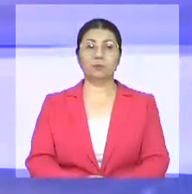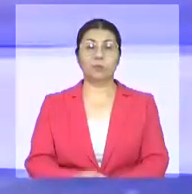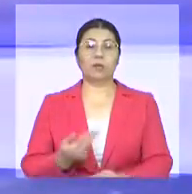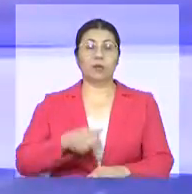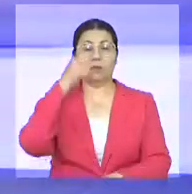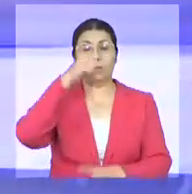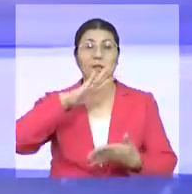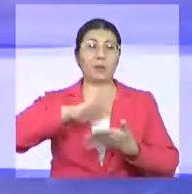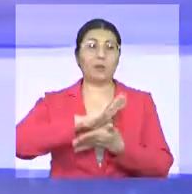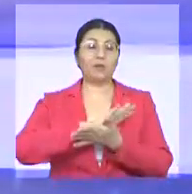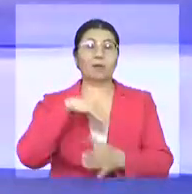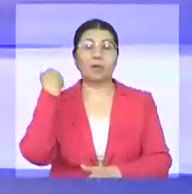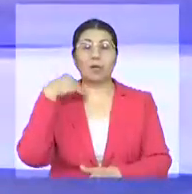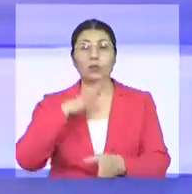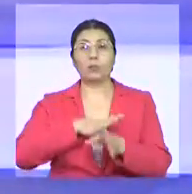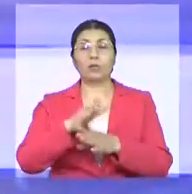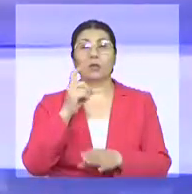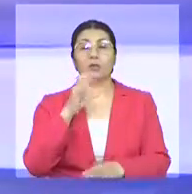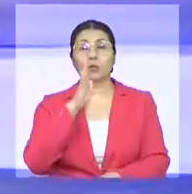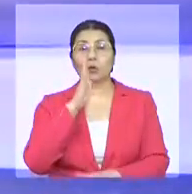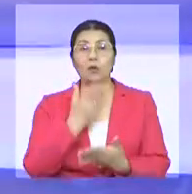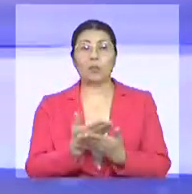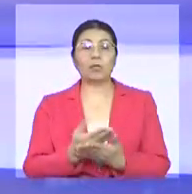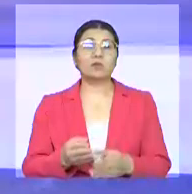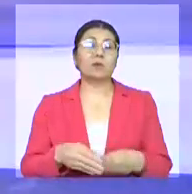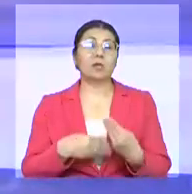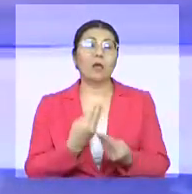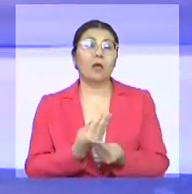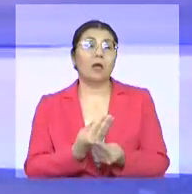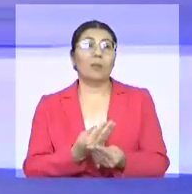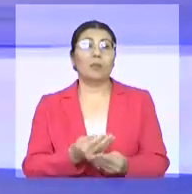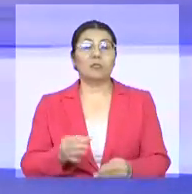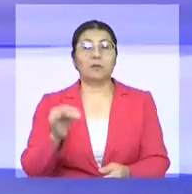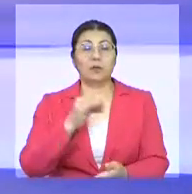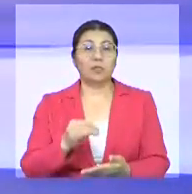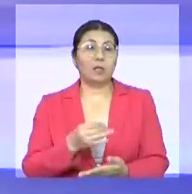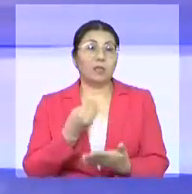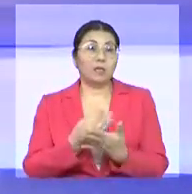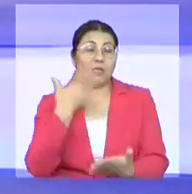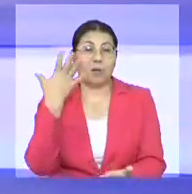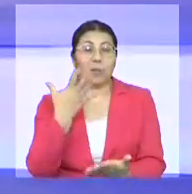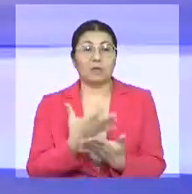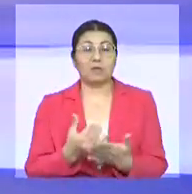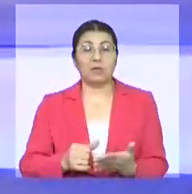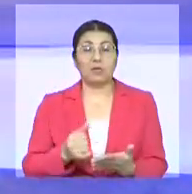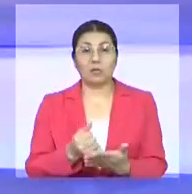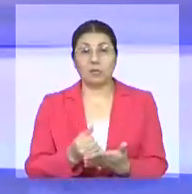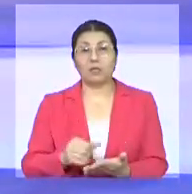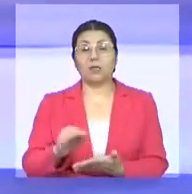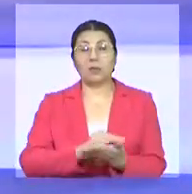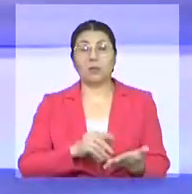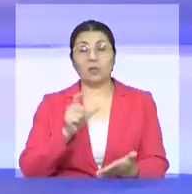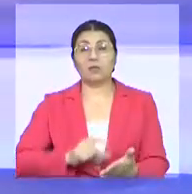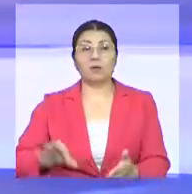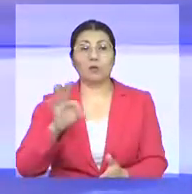В этом году газете «Актобе» исполнилось 100 лет. Издание с вековой историей является настоящей кузницей кадров для журналистики региона. В